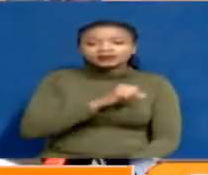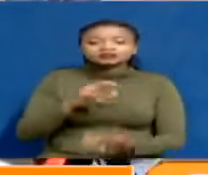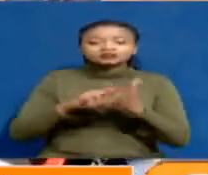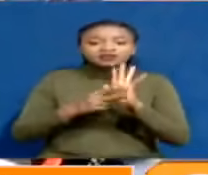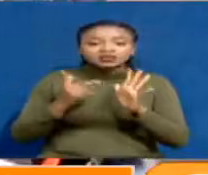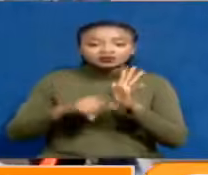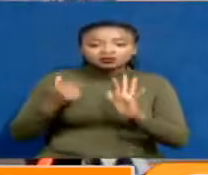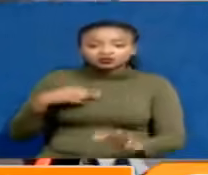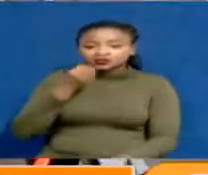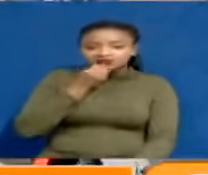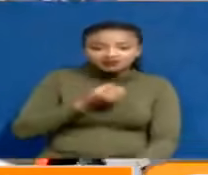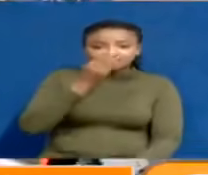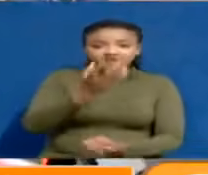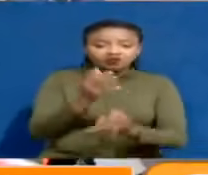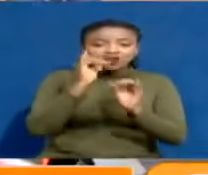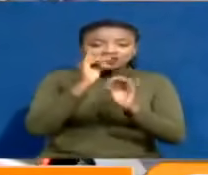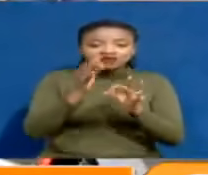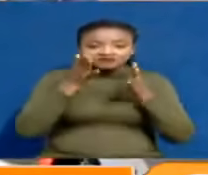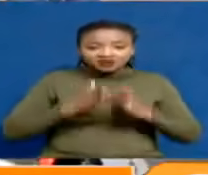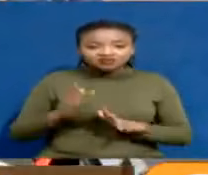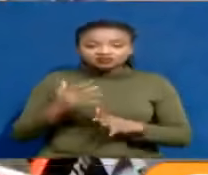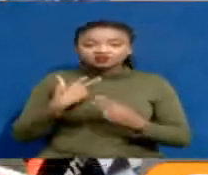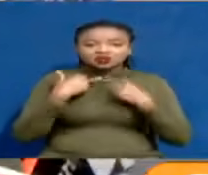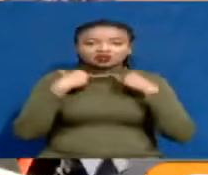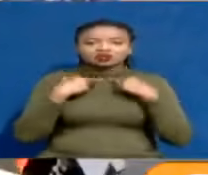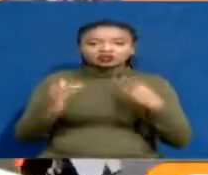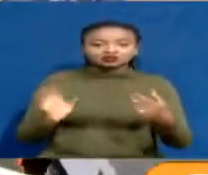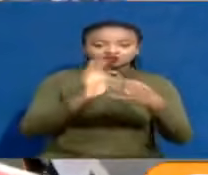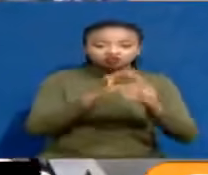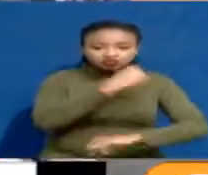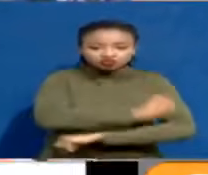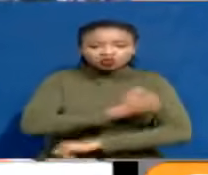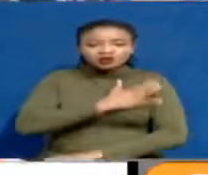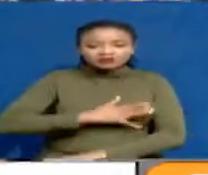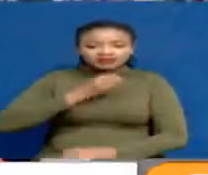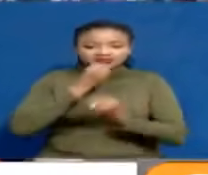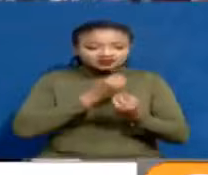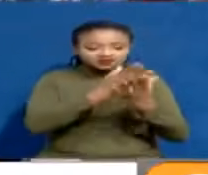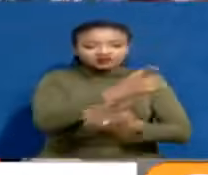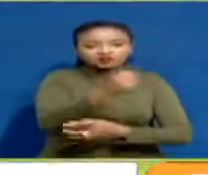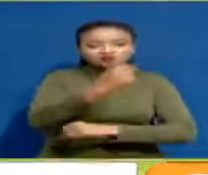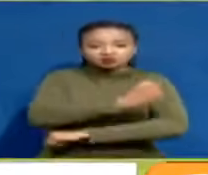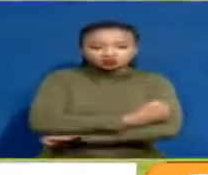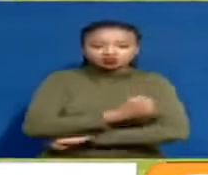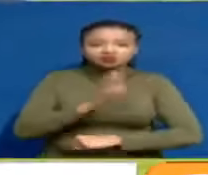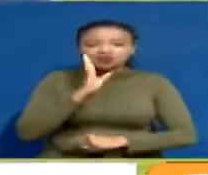not able to go to the schools during this admission week, please inform the